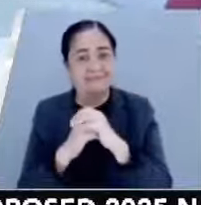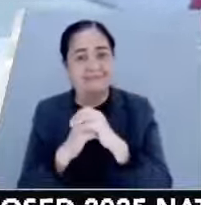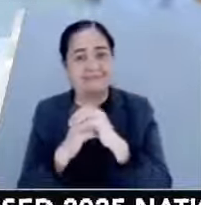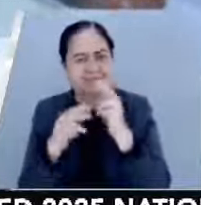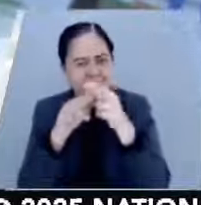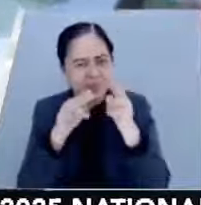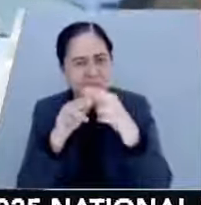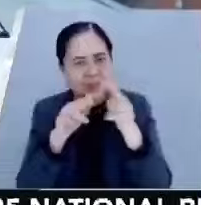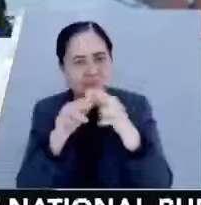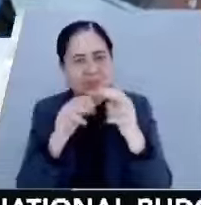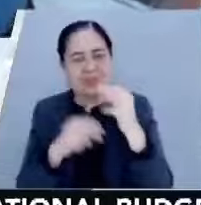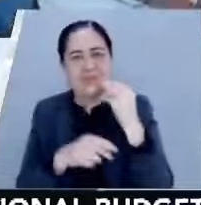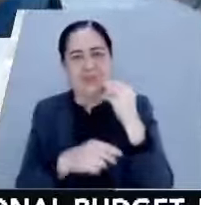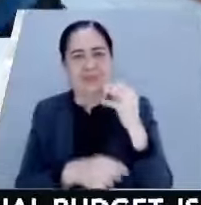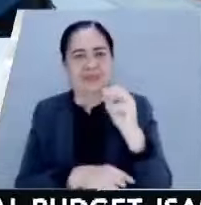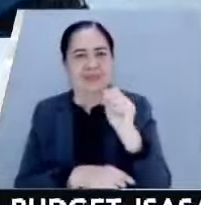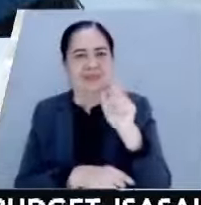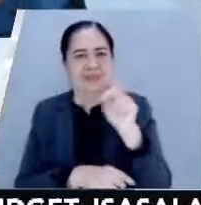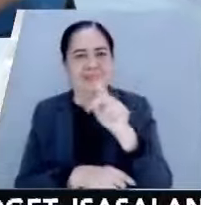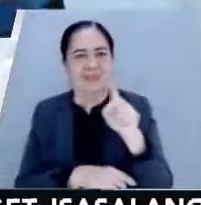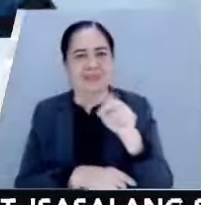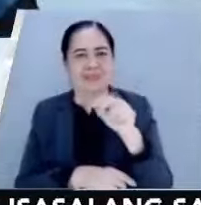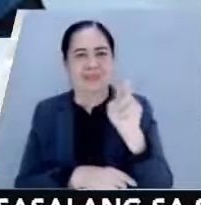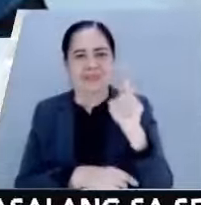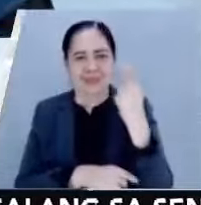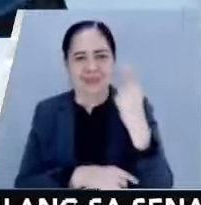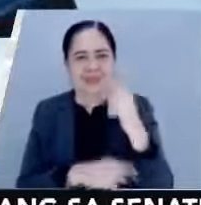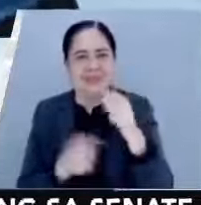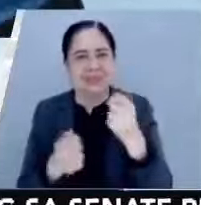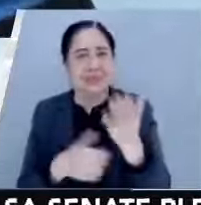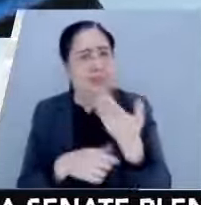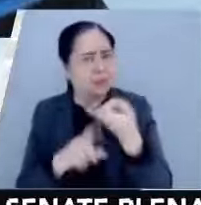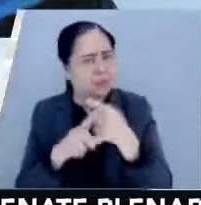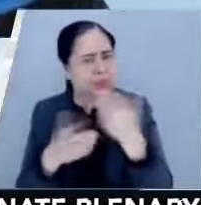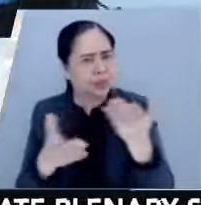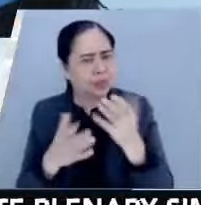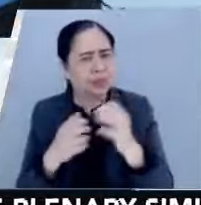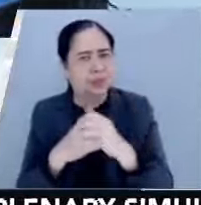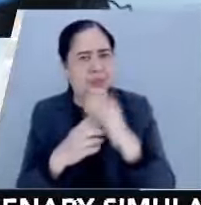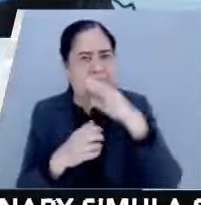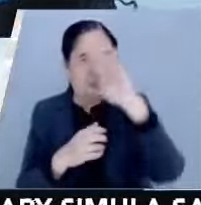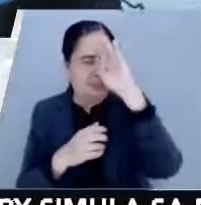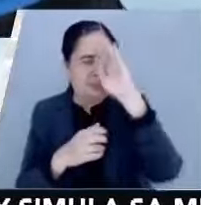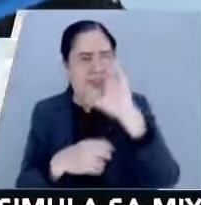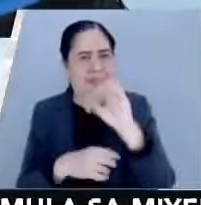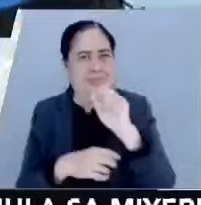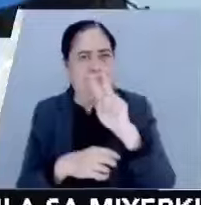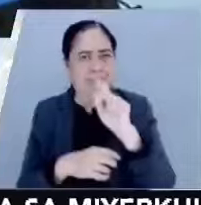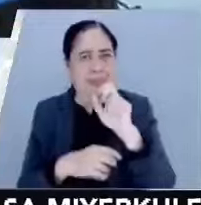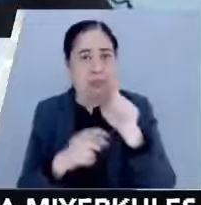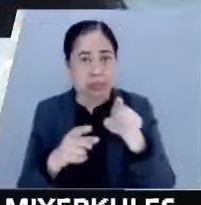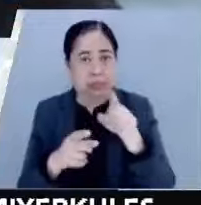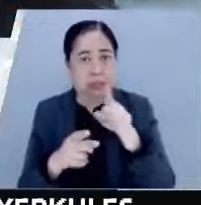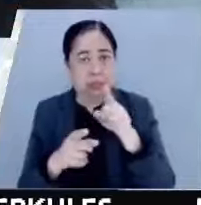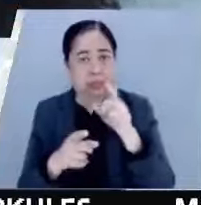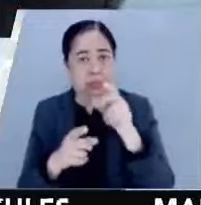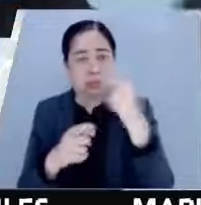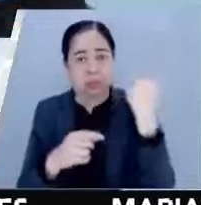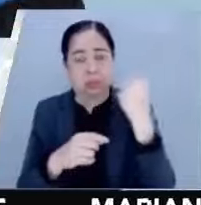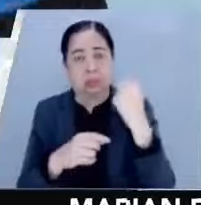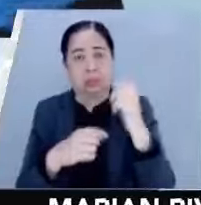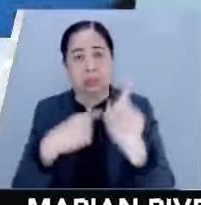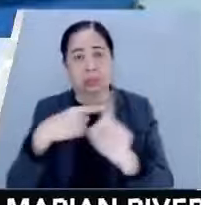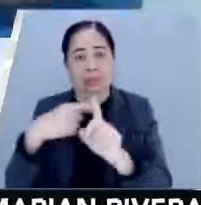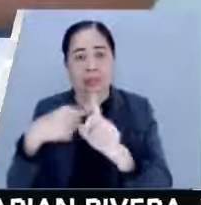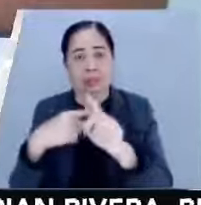Maris po ako sa unang hirit kayo po ay galing sa ah Cavite po Cavite do po po kayo nag onas break Opo Oo